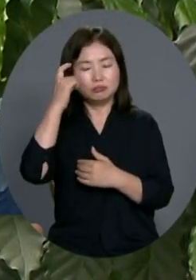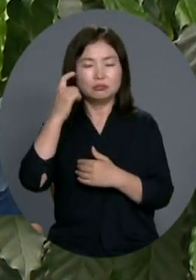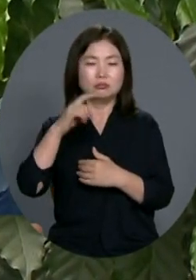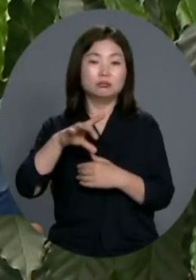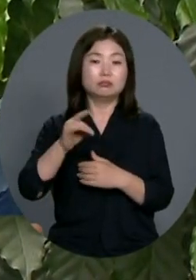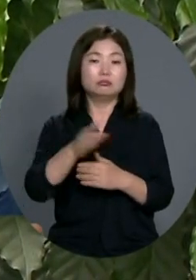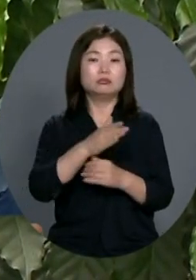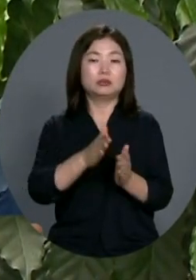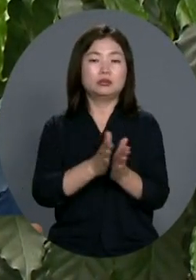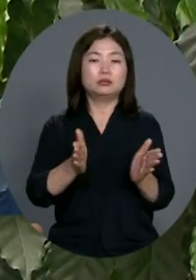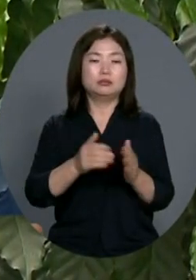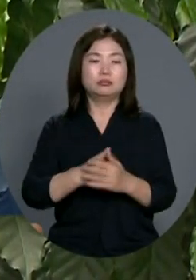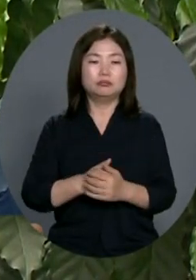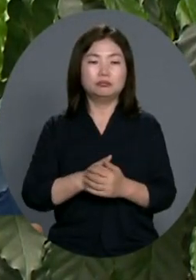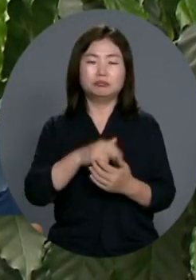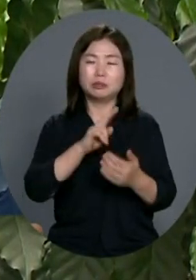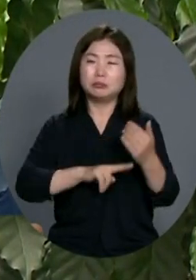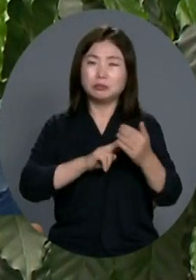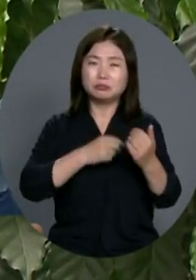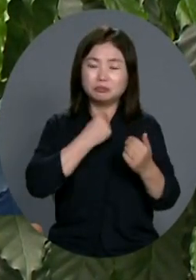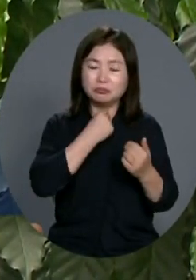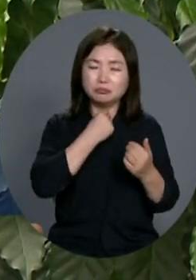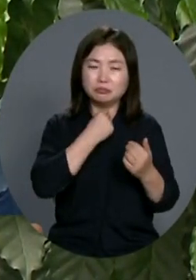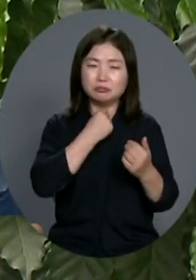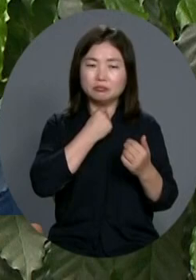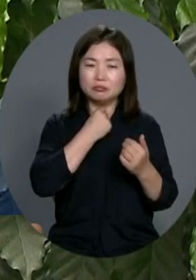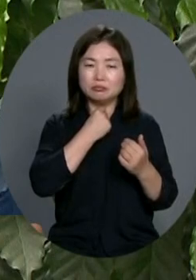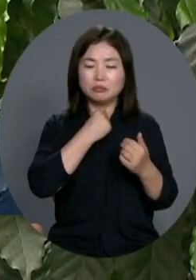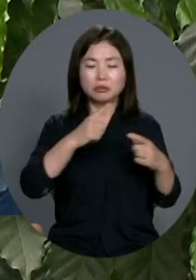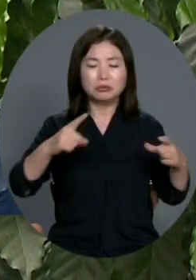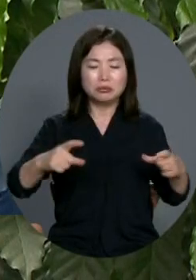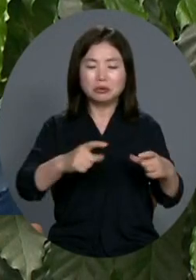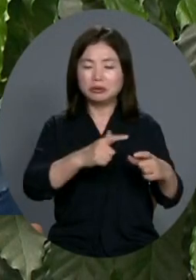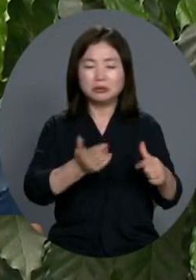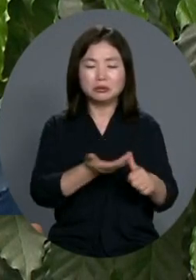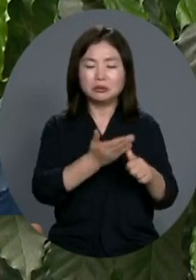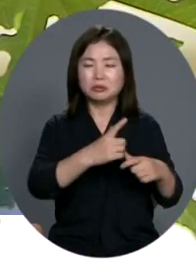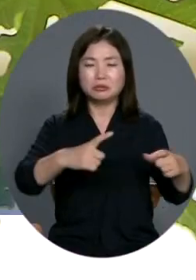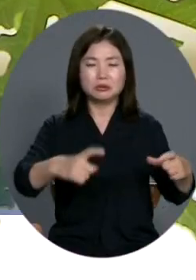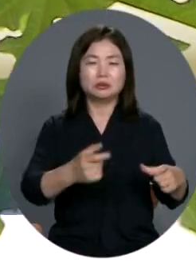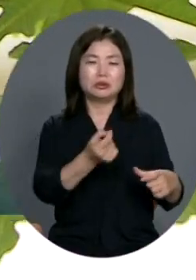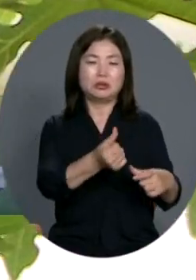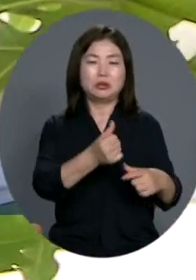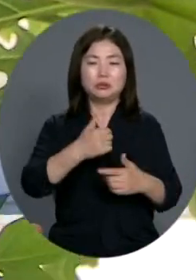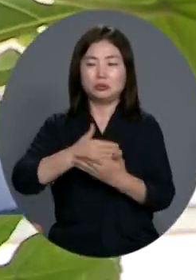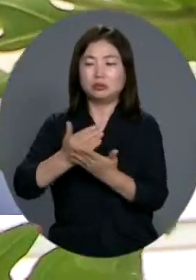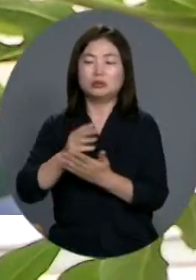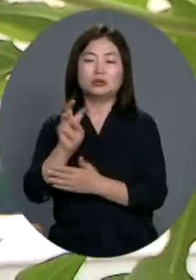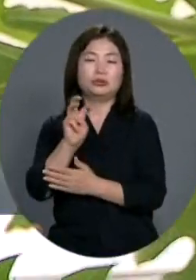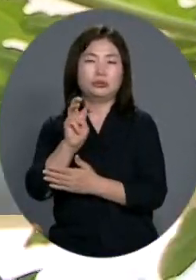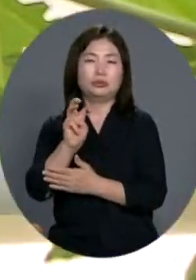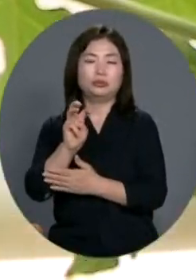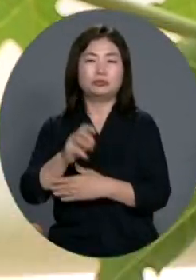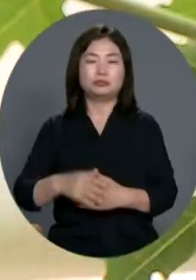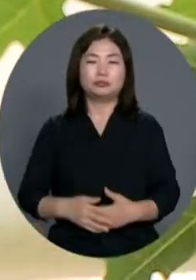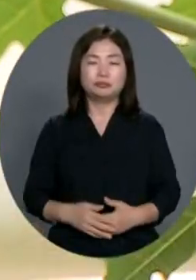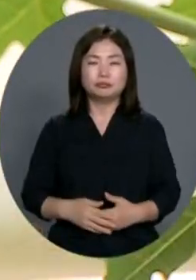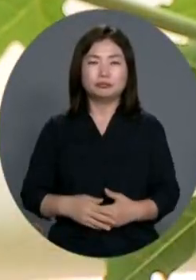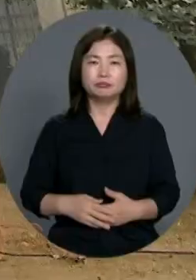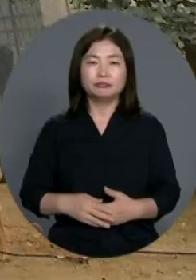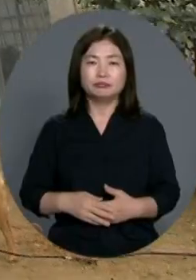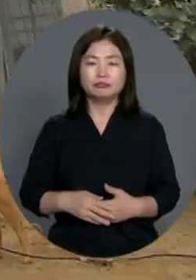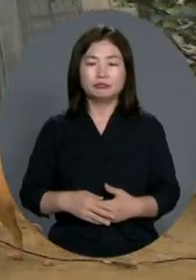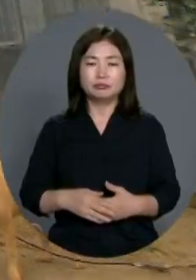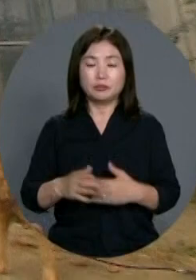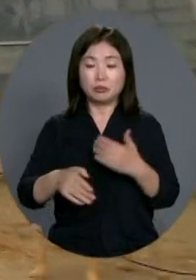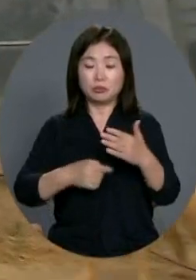했었습니다. 했었고 판매를 하려고 하면은 사실 규모가 너무 적습니다. 종류는 한 30가지 종류가 됩니다. 이